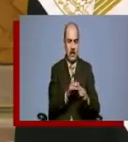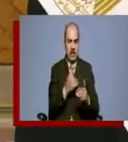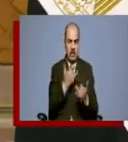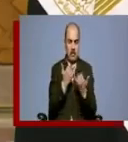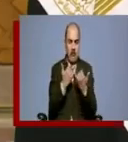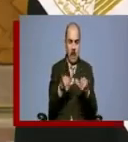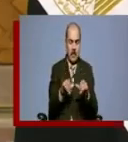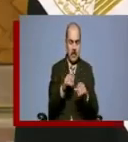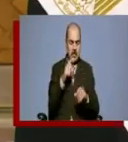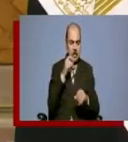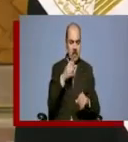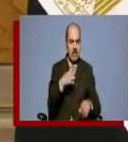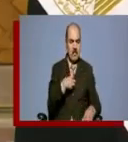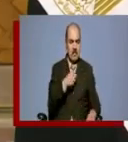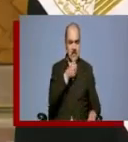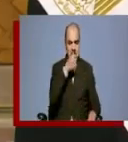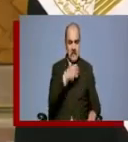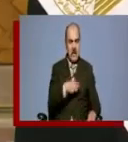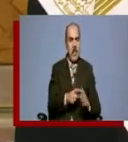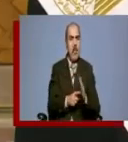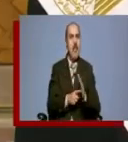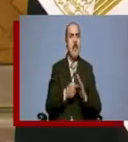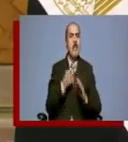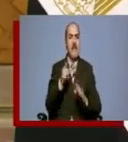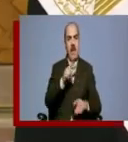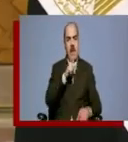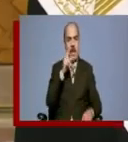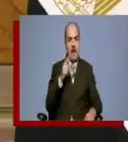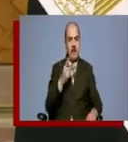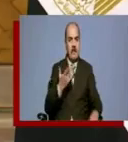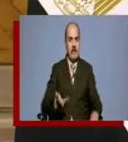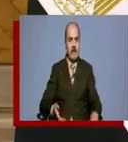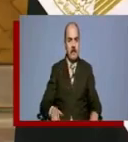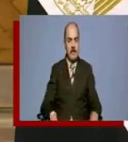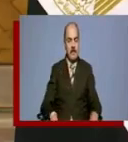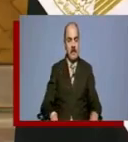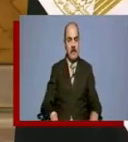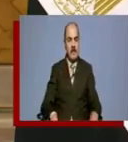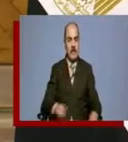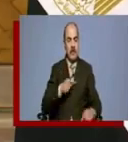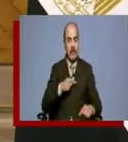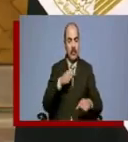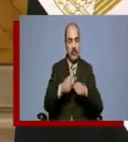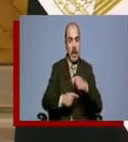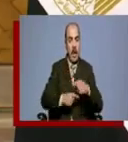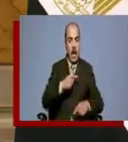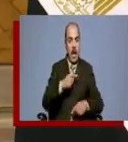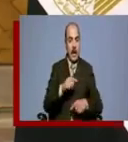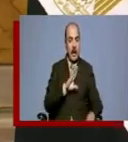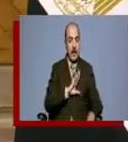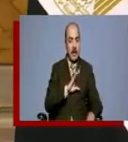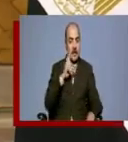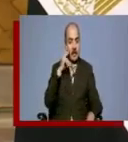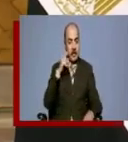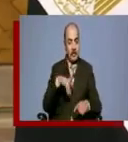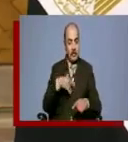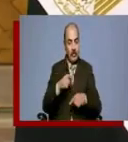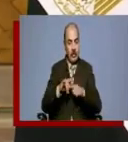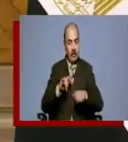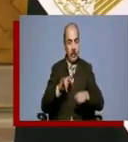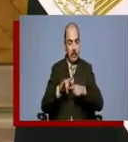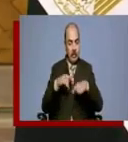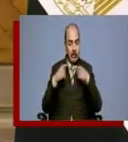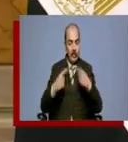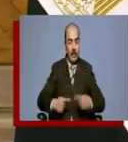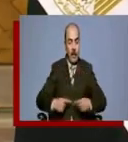مهمه تبدا تاجر هذه الع وتعرض صوره مين اللي عليك يعني تخاطب مين انا وهو ده اللي انا قته في الاول في اطراف اقليميه